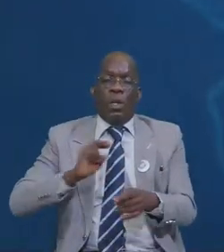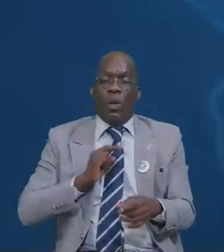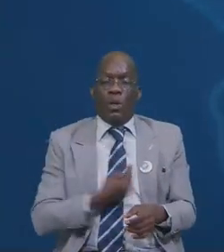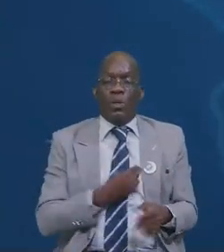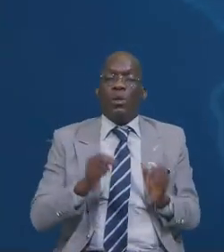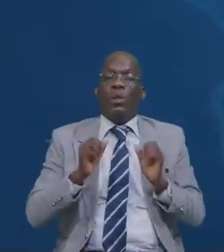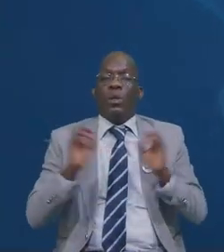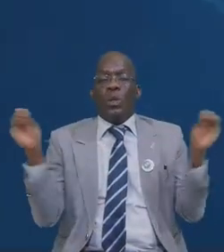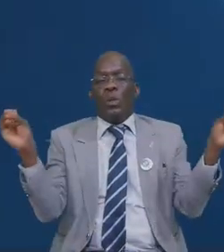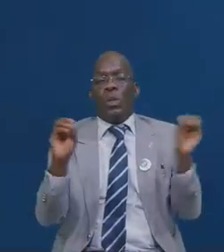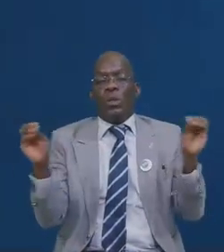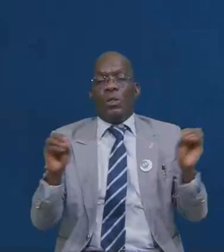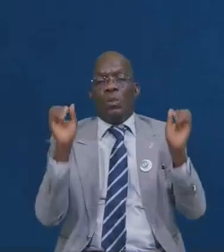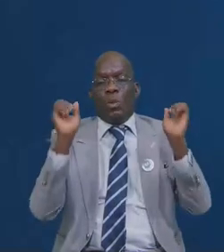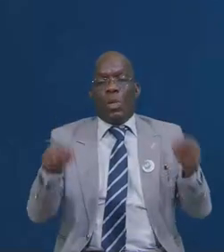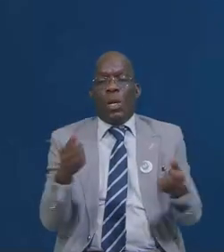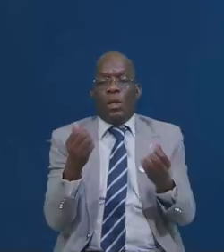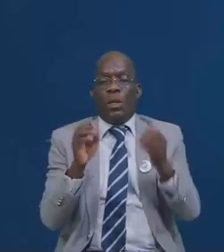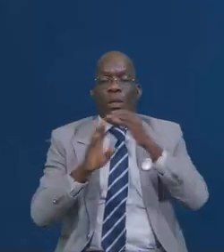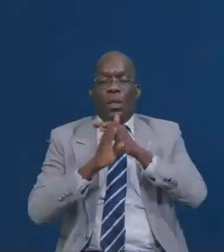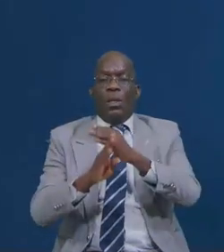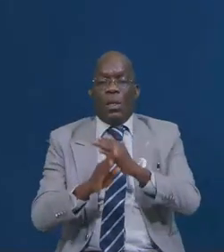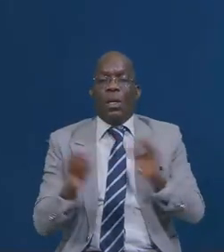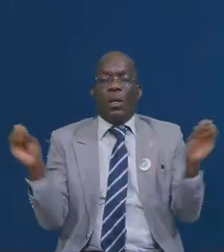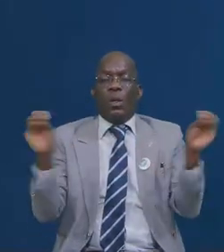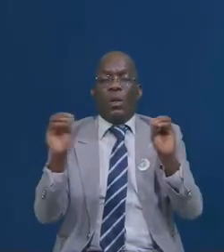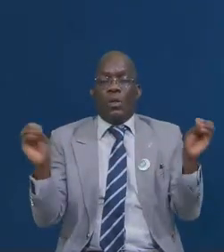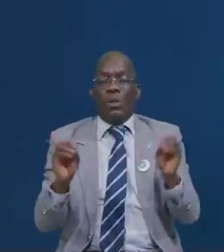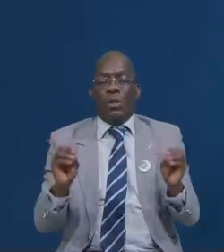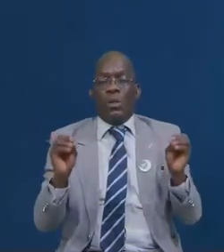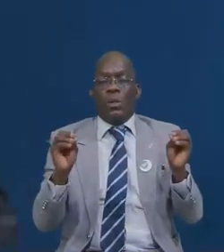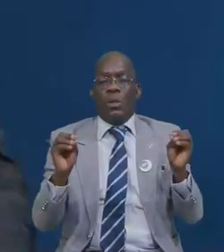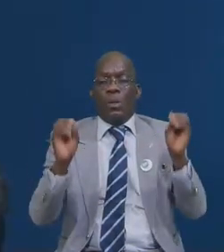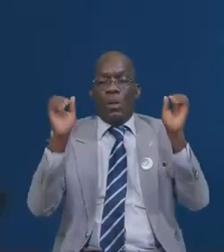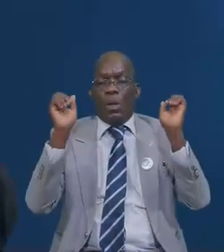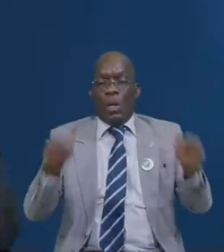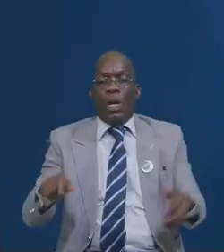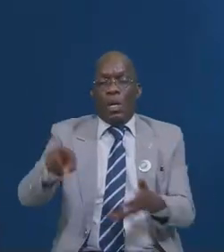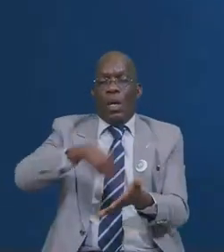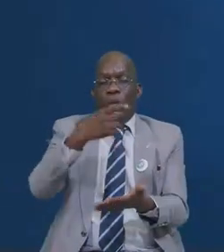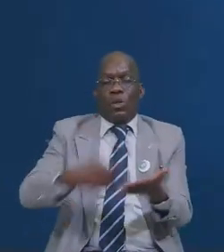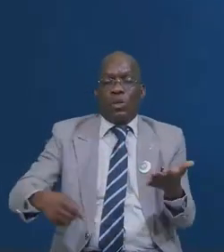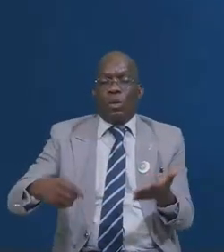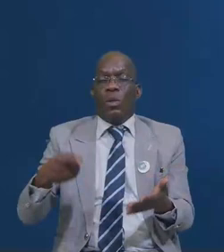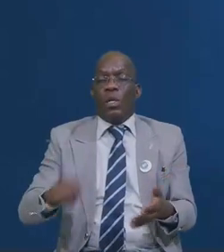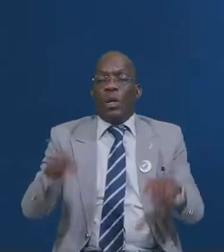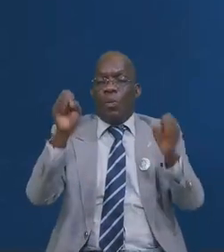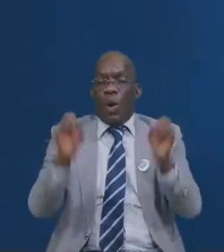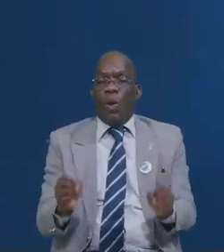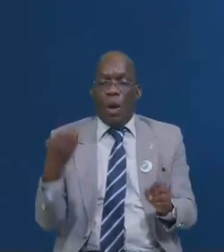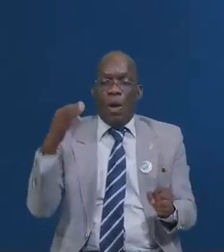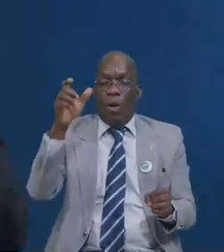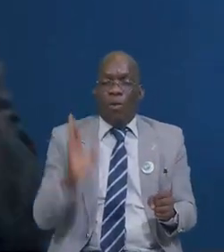nous. Rien ne peut empêcher, rien ne peut désapprouver